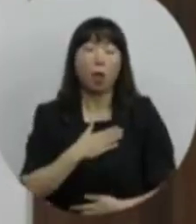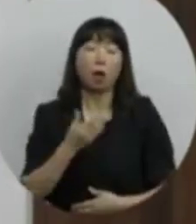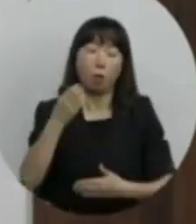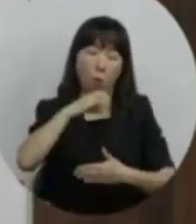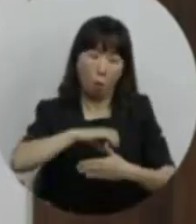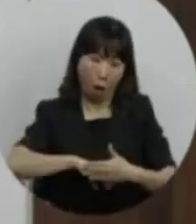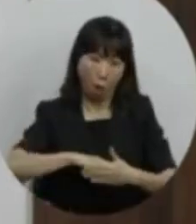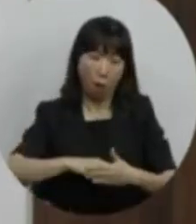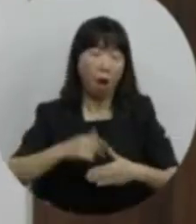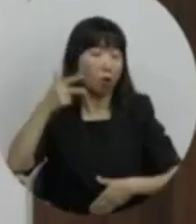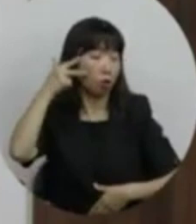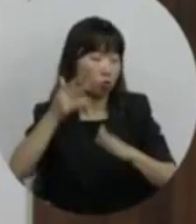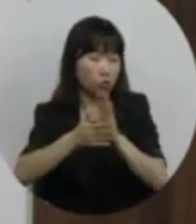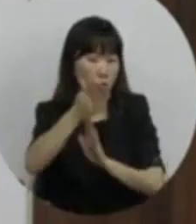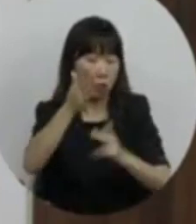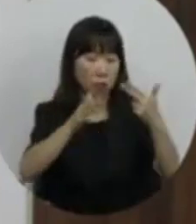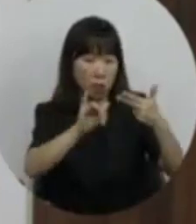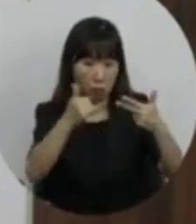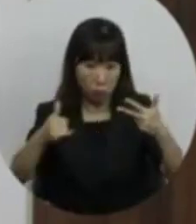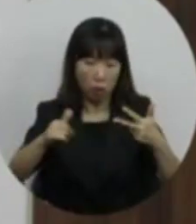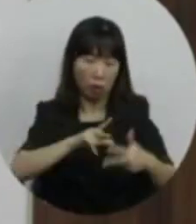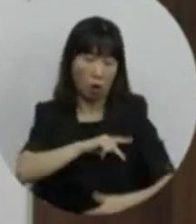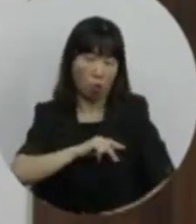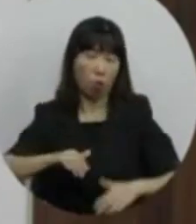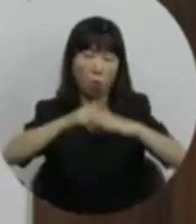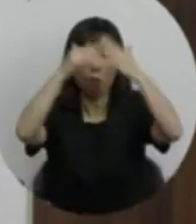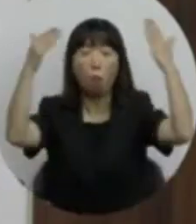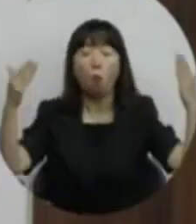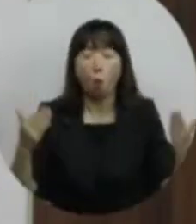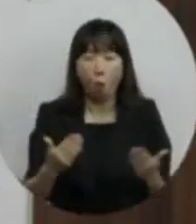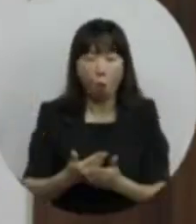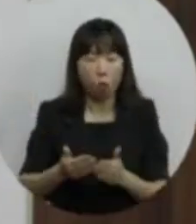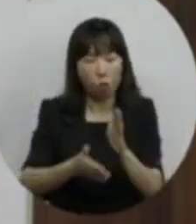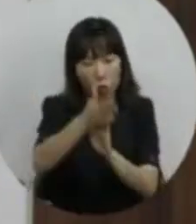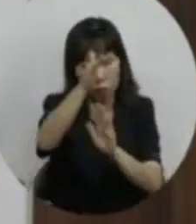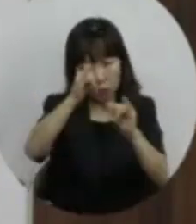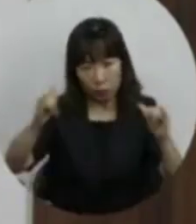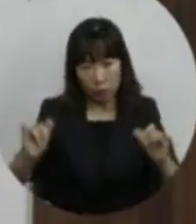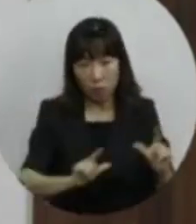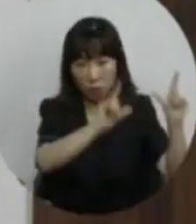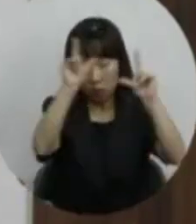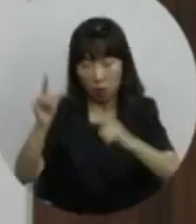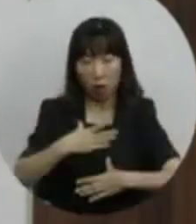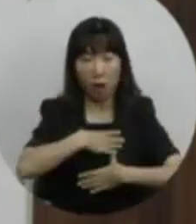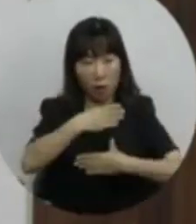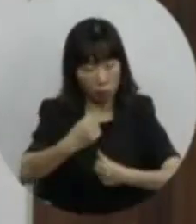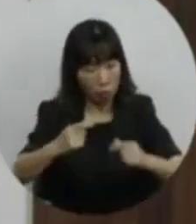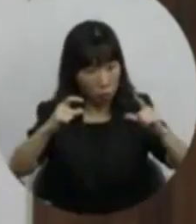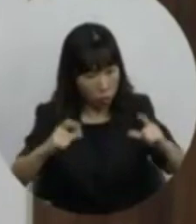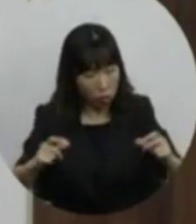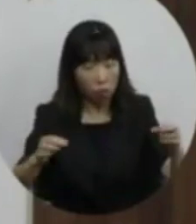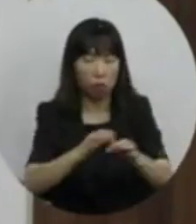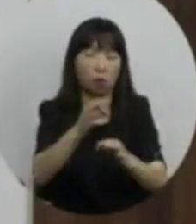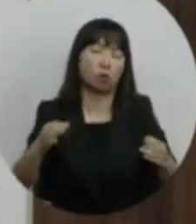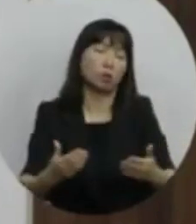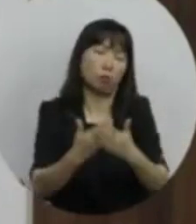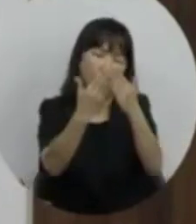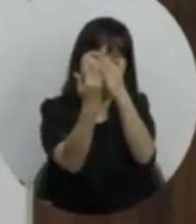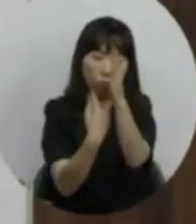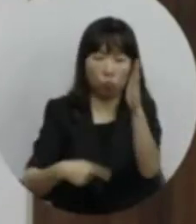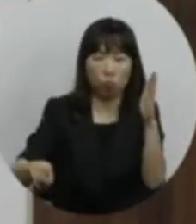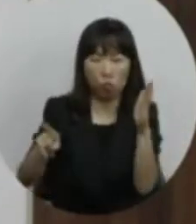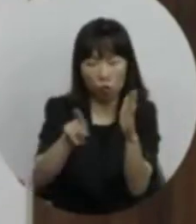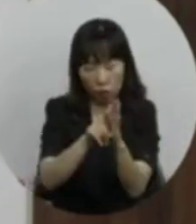우리 여주시의회 7명의 의원 모두는 시민의 생활 안정과 지역경제 부양을 위해 매